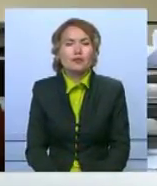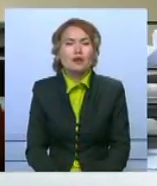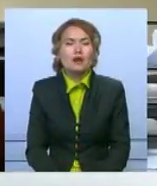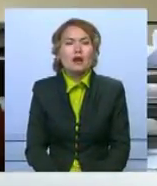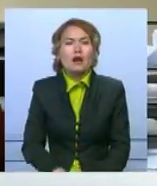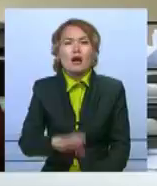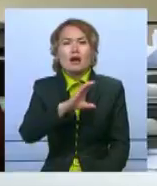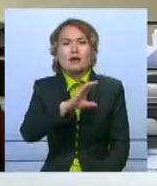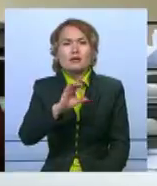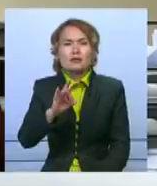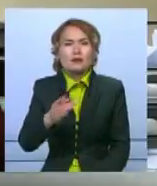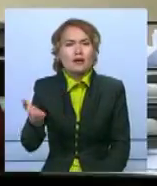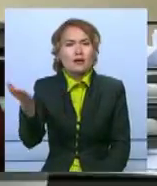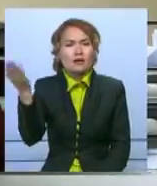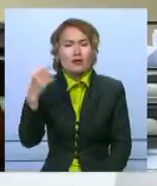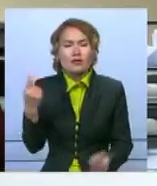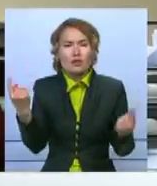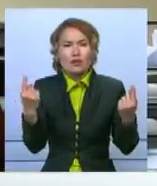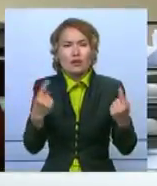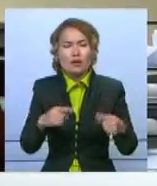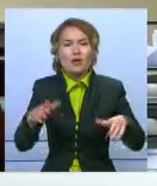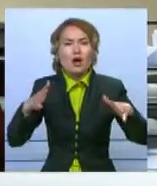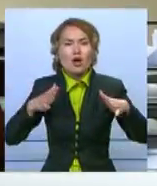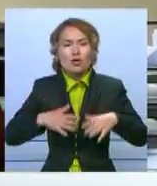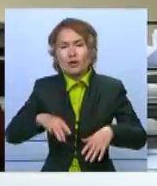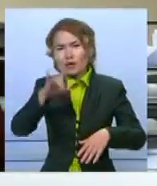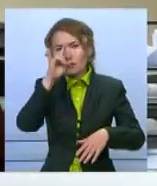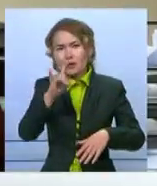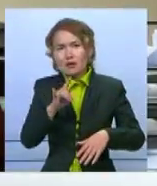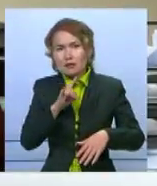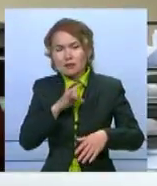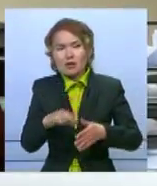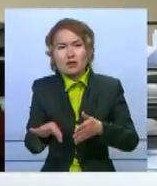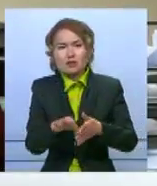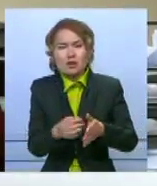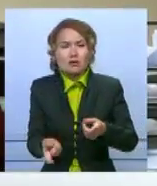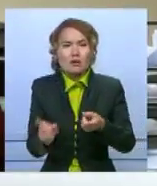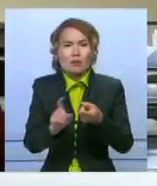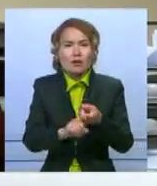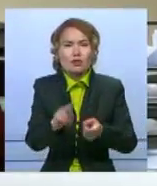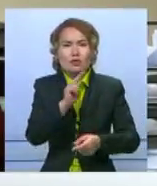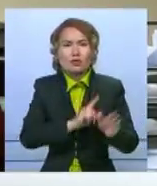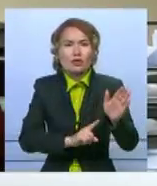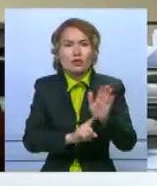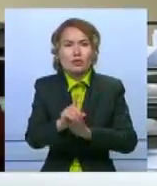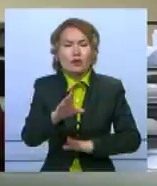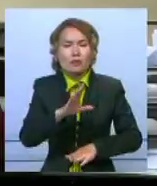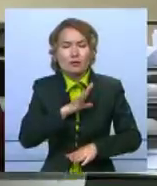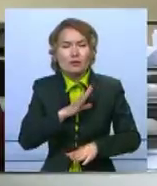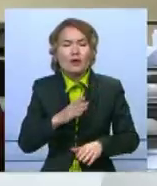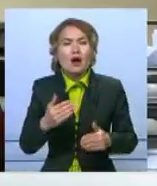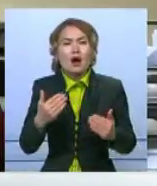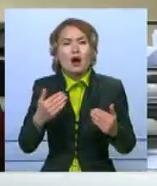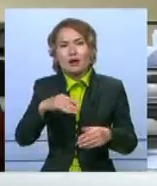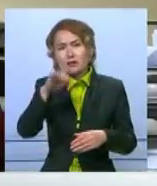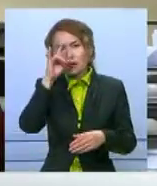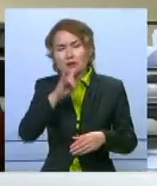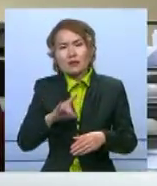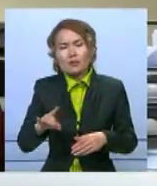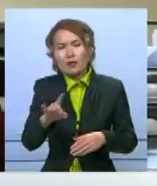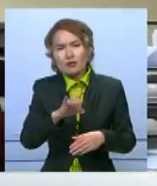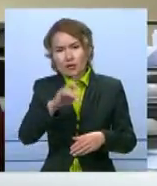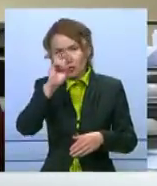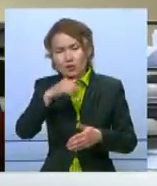Кеңес үкіметі келмеске кеткеннен кейін Грузия бірден Қазақстанмен байланыс орната бастады. Сол кезде Эдуард Шеварнадзе қазақ елі басшысы